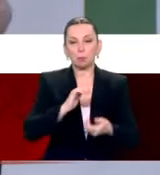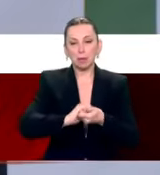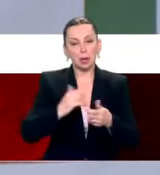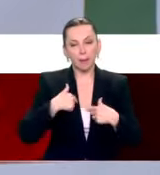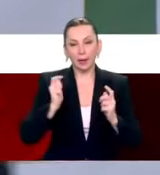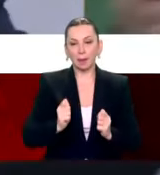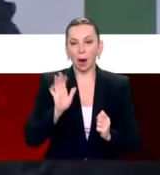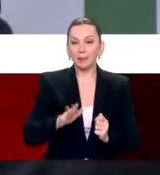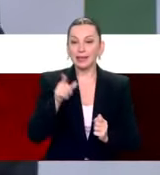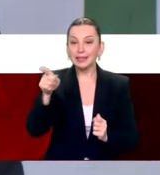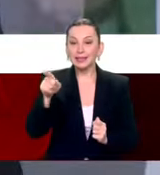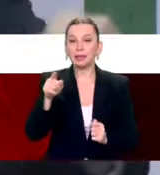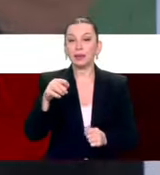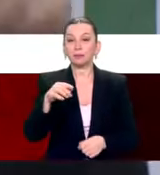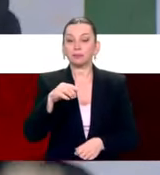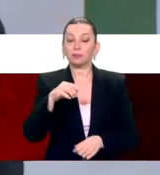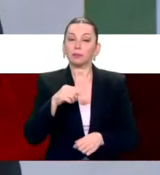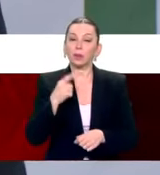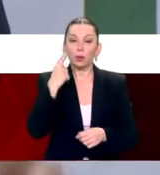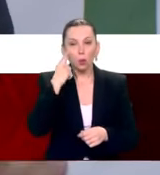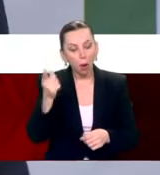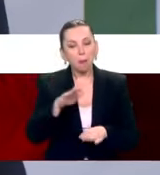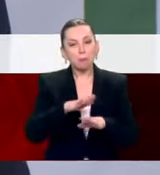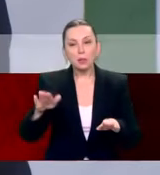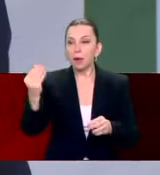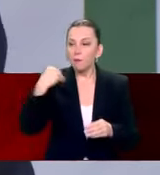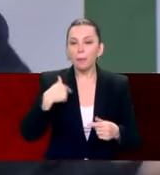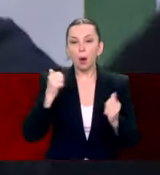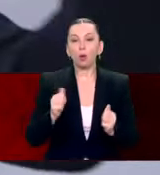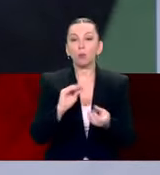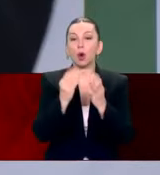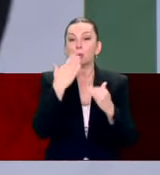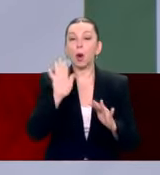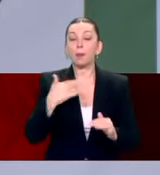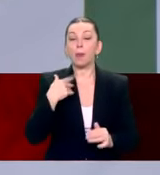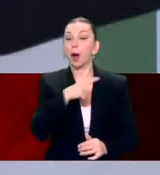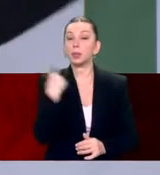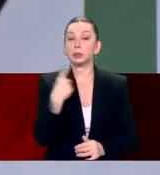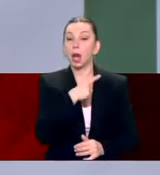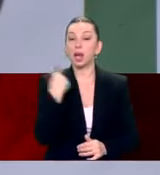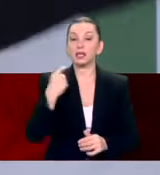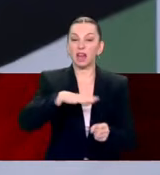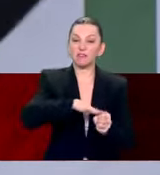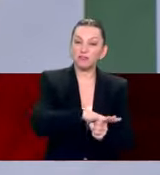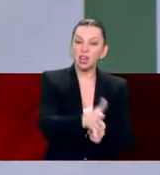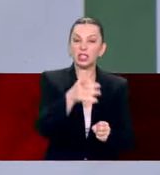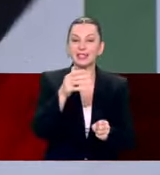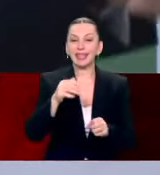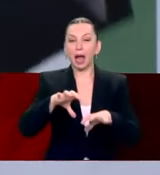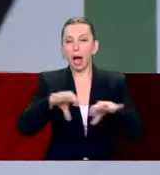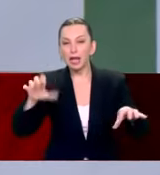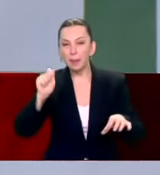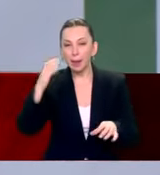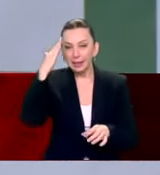Biz sizin yararınıza olan her masada da otururuz. Burada bir problem yok. Ama biz asla bir faşiste, ırkçıya